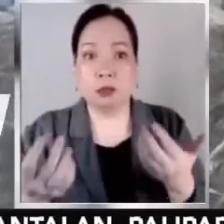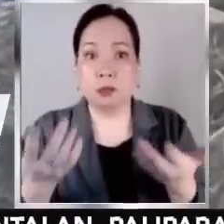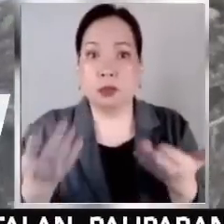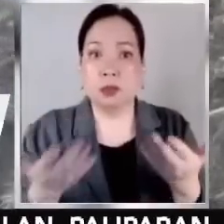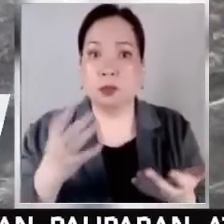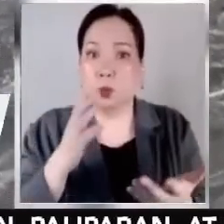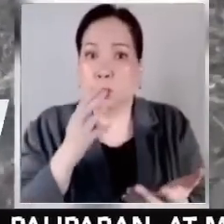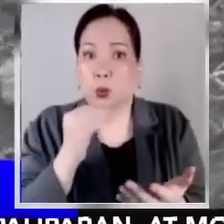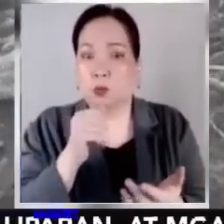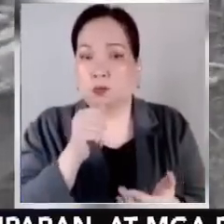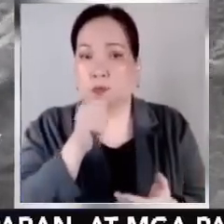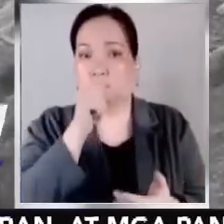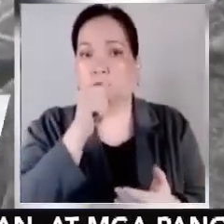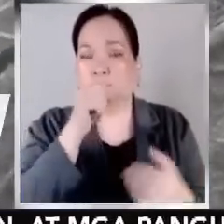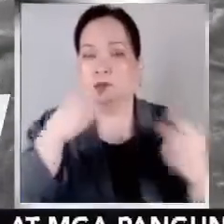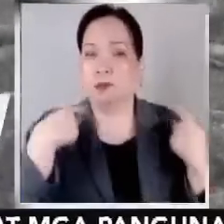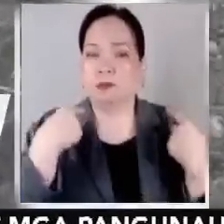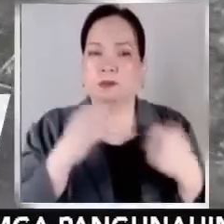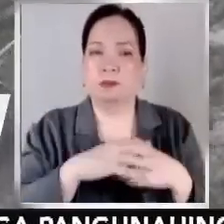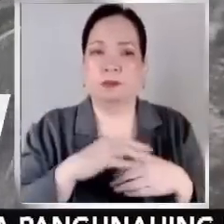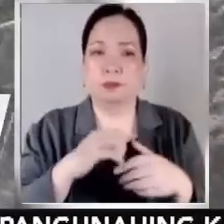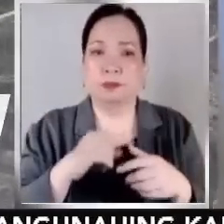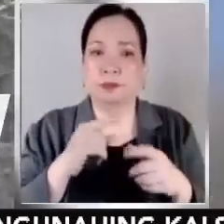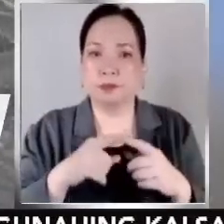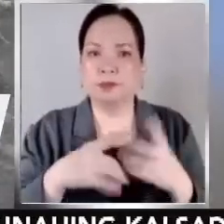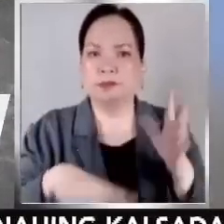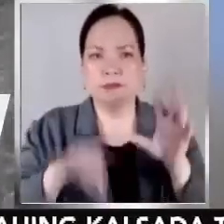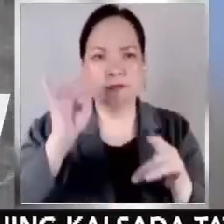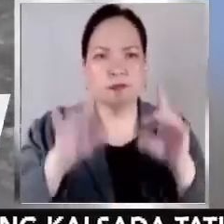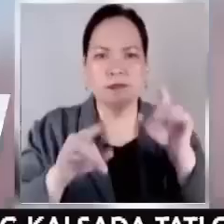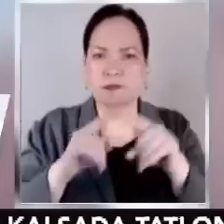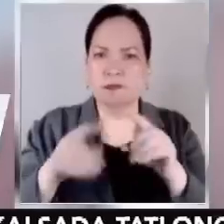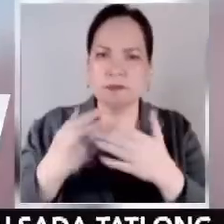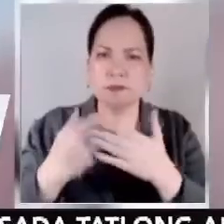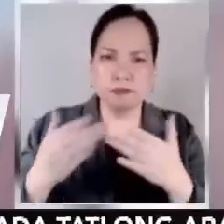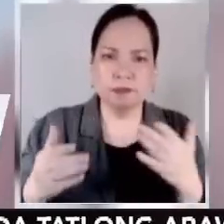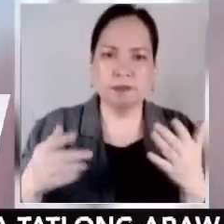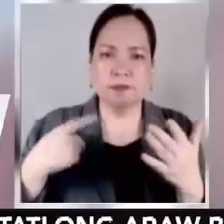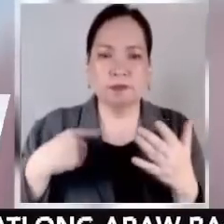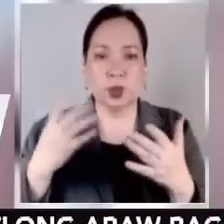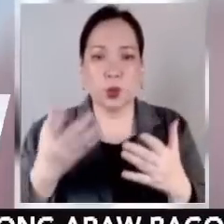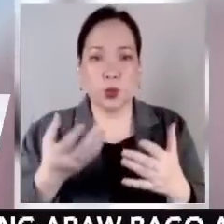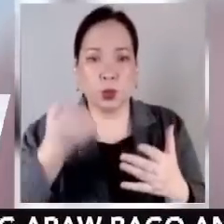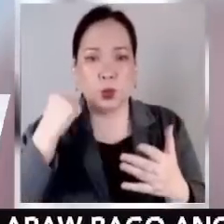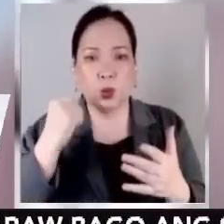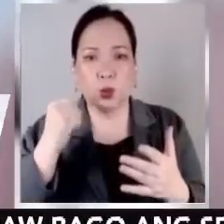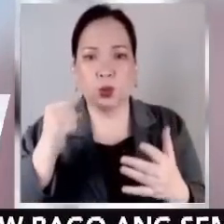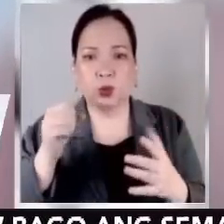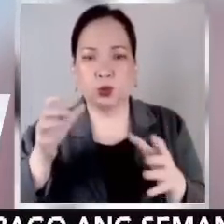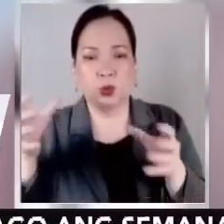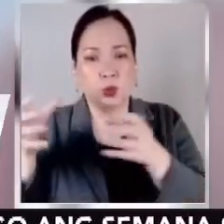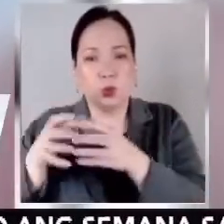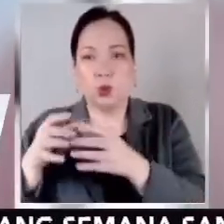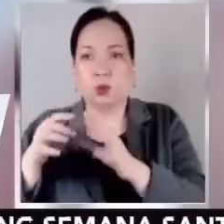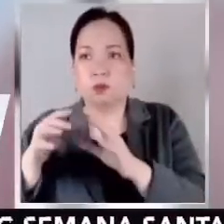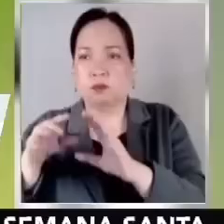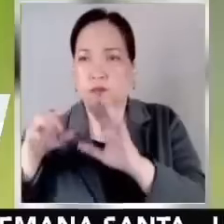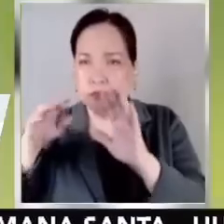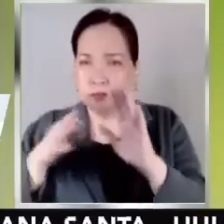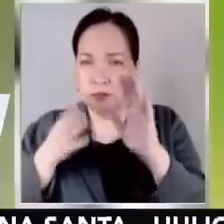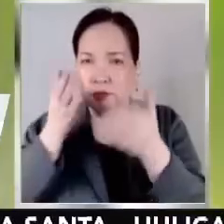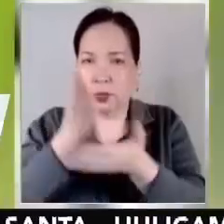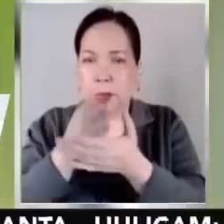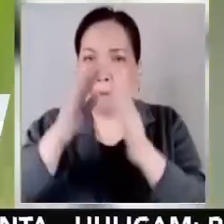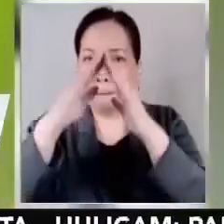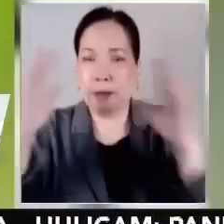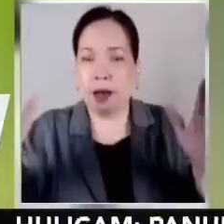samantala naka-recover ng sari-saring mga gamit na pagmamay-ari raw ng team na sumala kay kin digamo Nahukay daw ito ng special